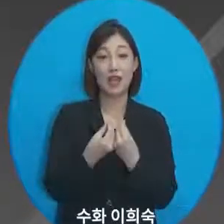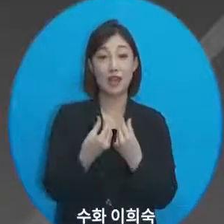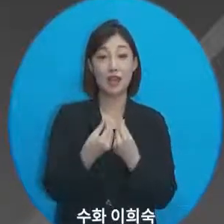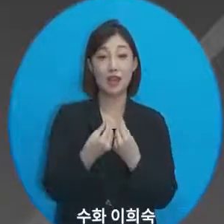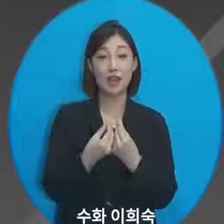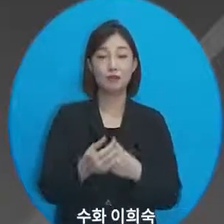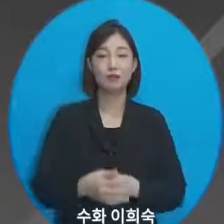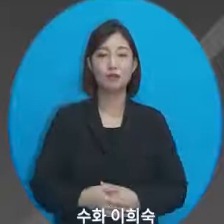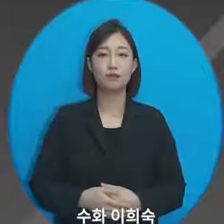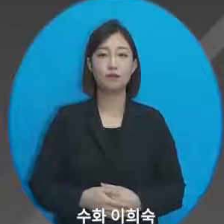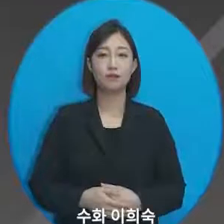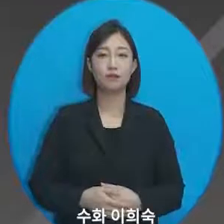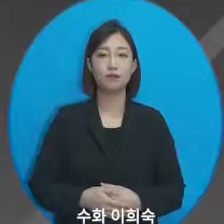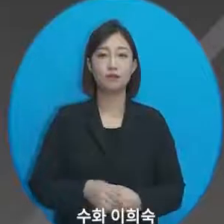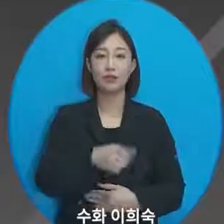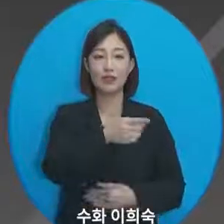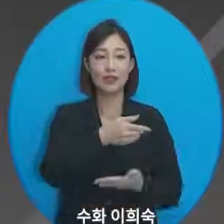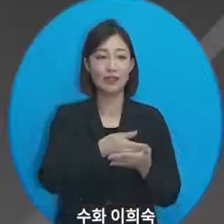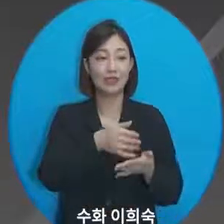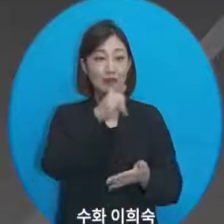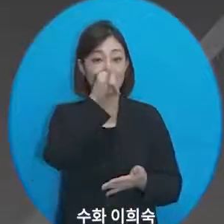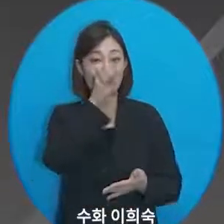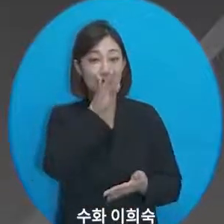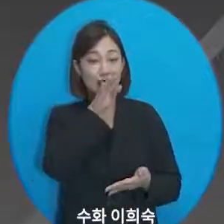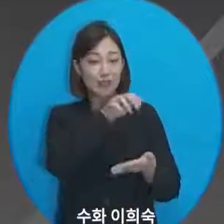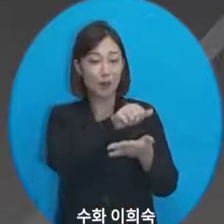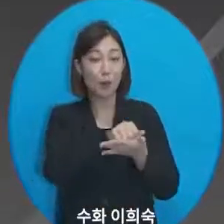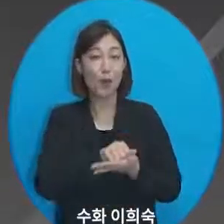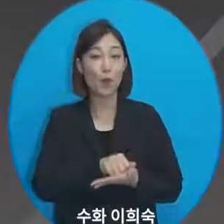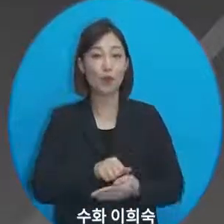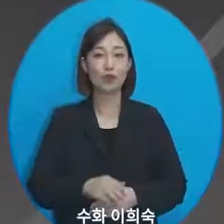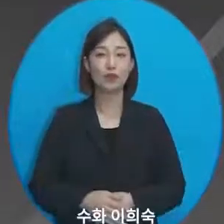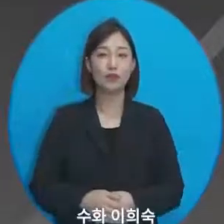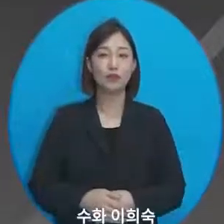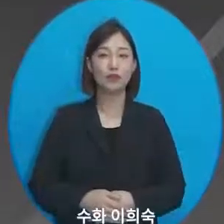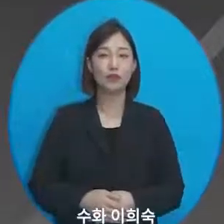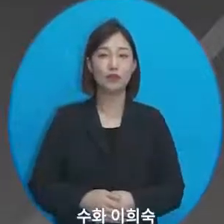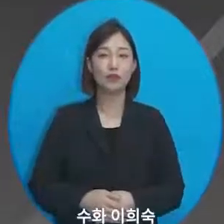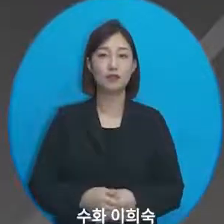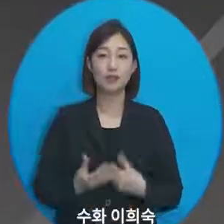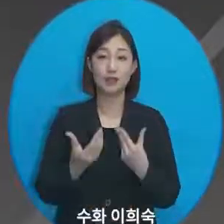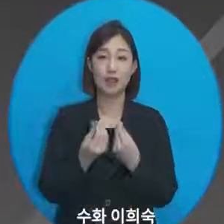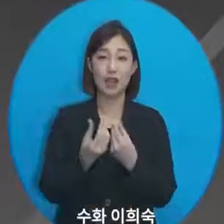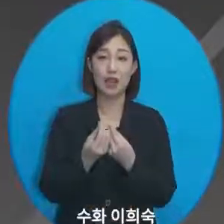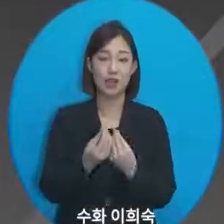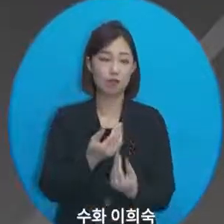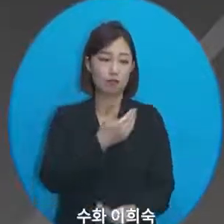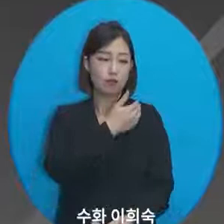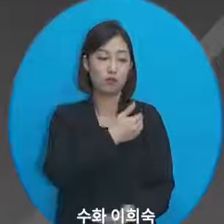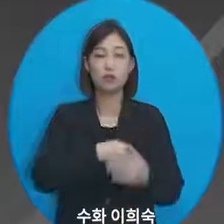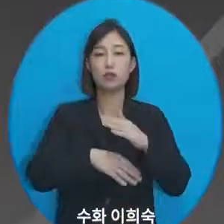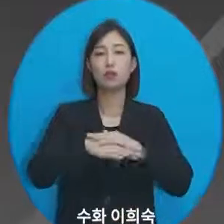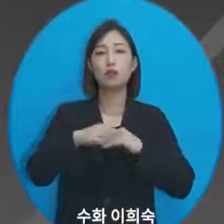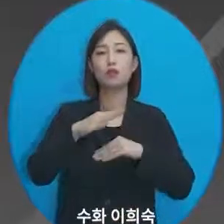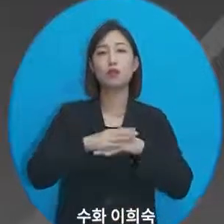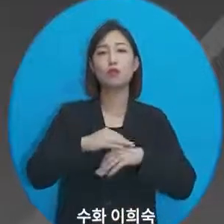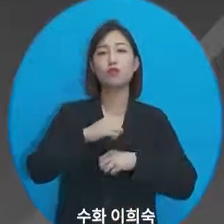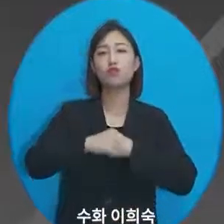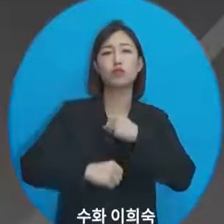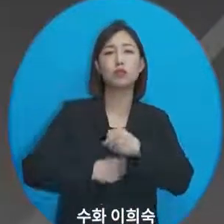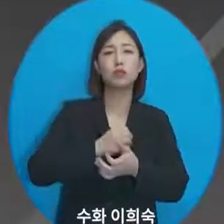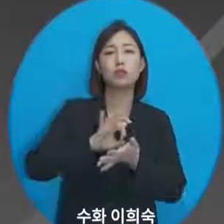것들이 그러한 한 예라고 말씀드릴 수가 있습니다. 즉, 손을 충분히 사용하지 못하는 사람들에게는